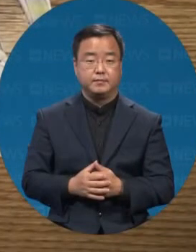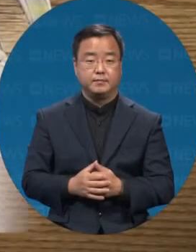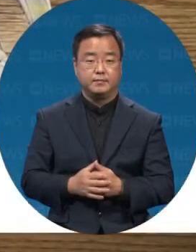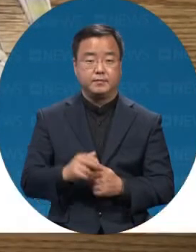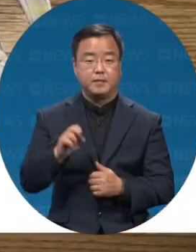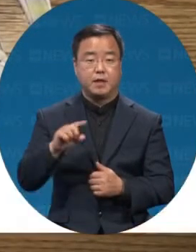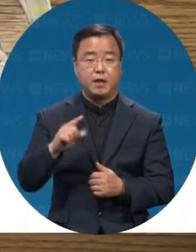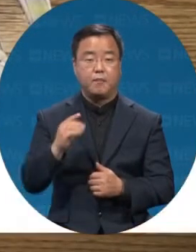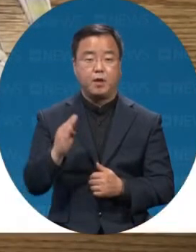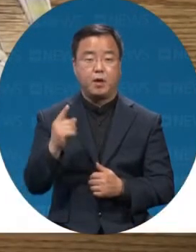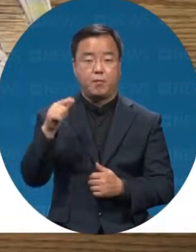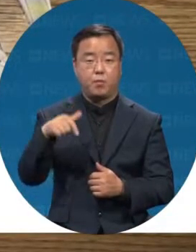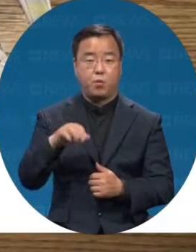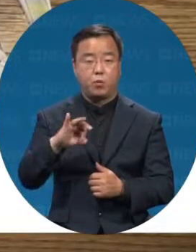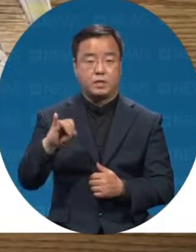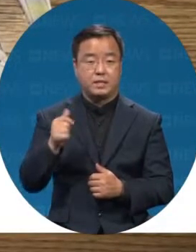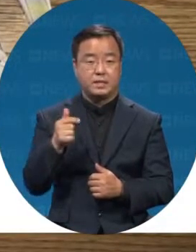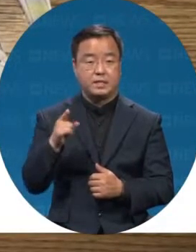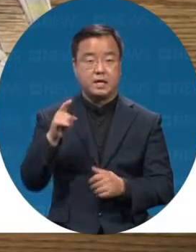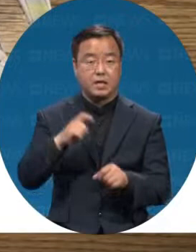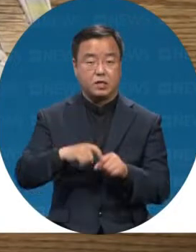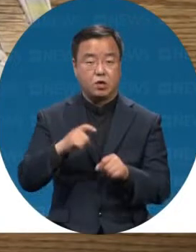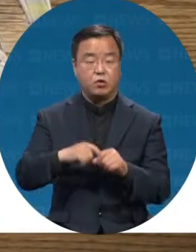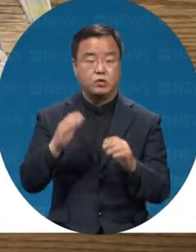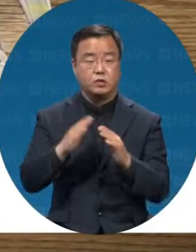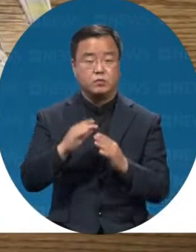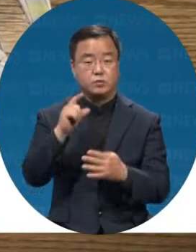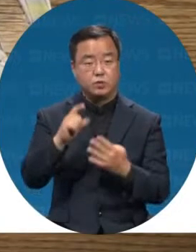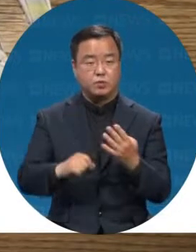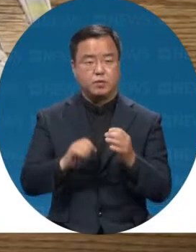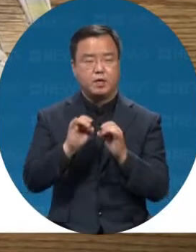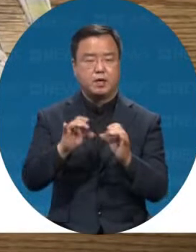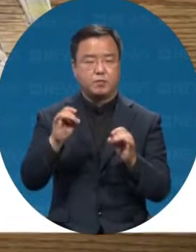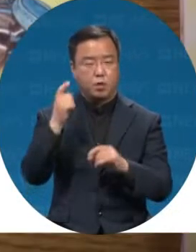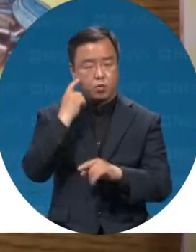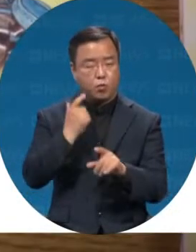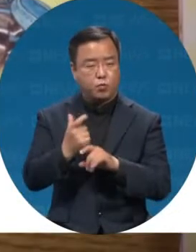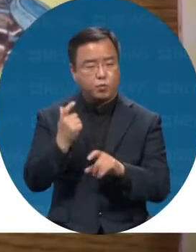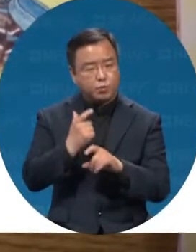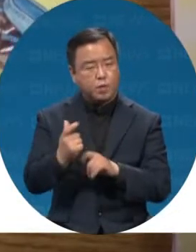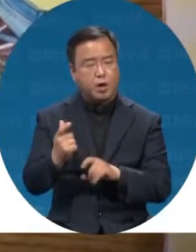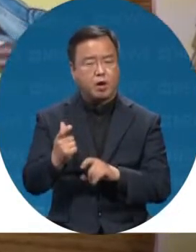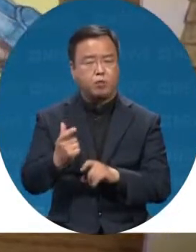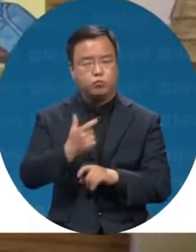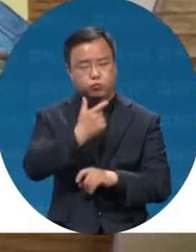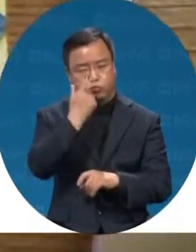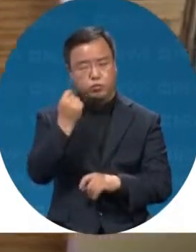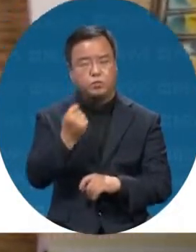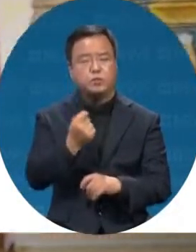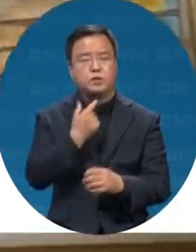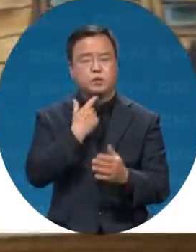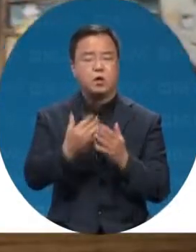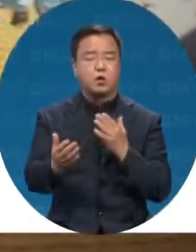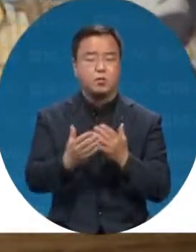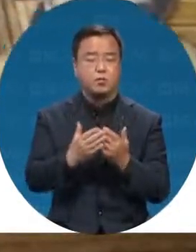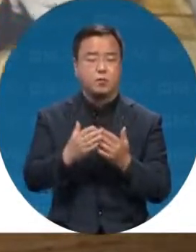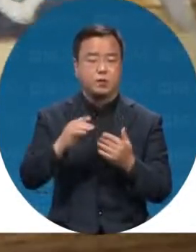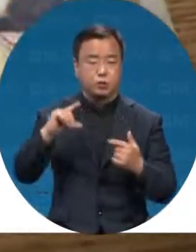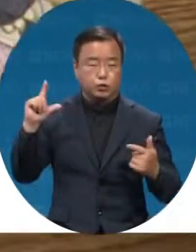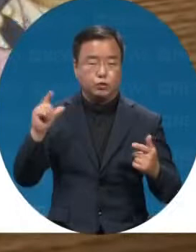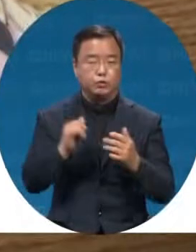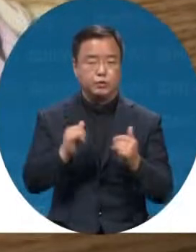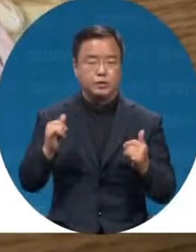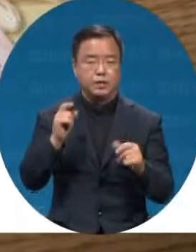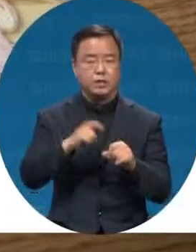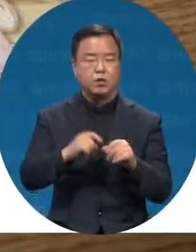만복인의 떡집 시리즈는요, 각각의 고민과 결핍이 있는 주인공들이 떡집에 들어가서 떡을 먹고 소원을